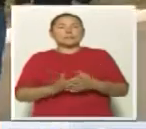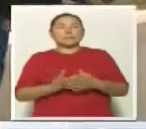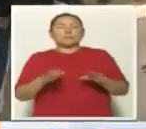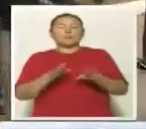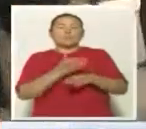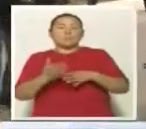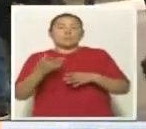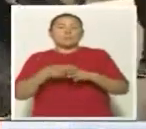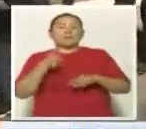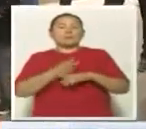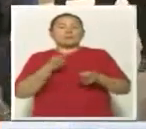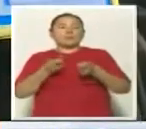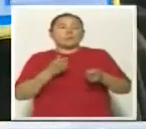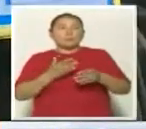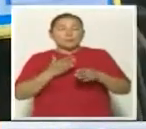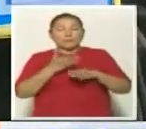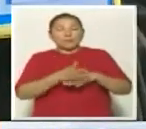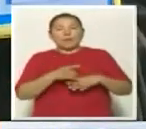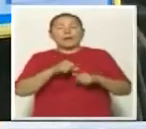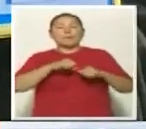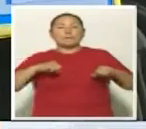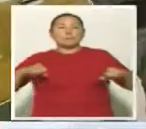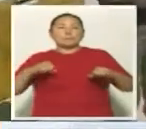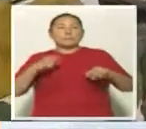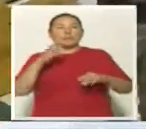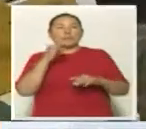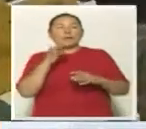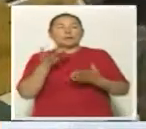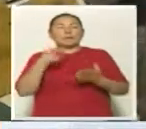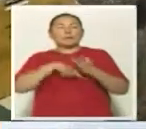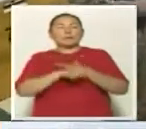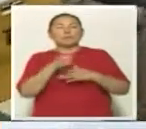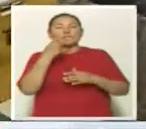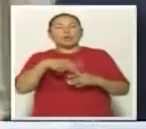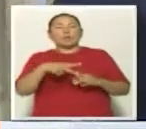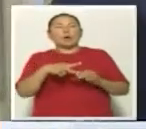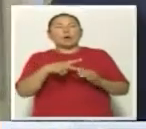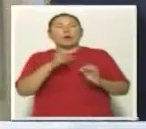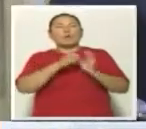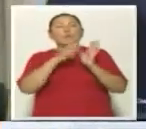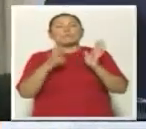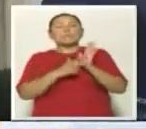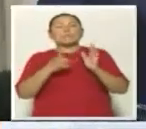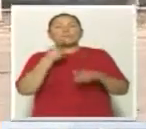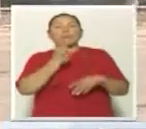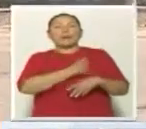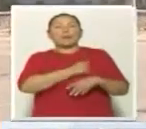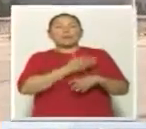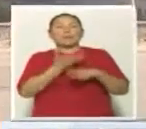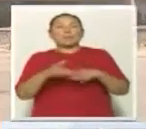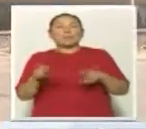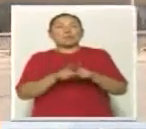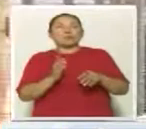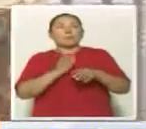Содан соң облыс әкімі еліміздегі ұлттық қауіпсіздік комитеті шекара қызметіне қарасты 20-18 әскери бөліміне барды. Сарбаздар